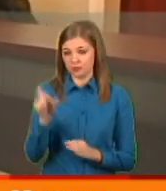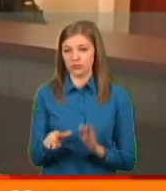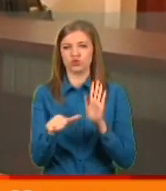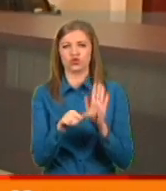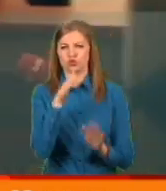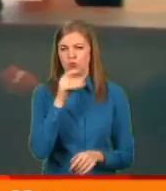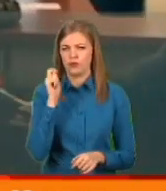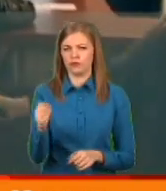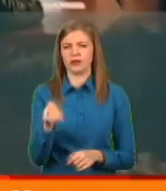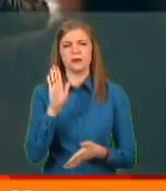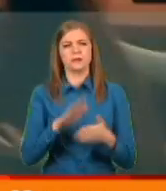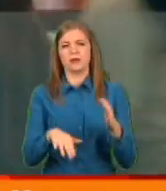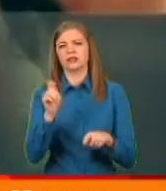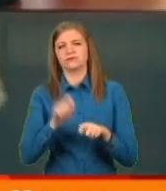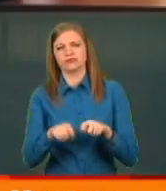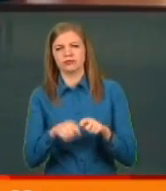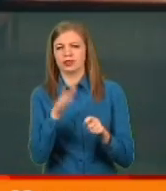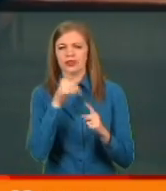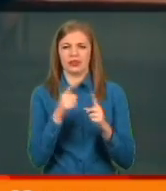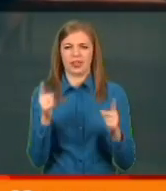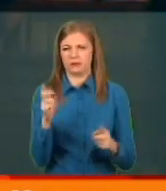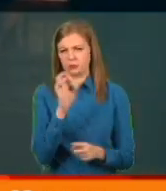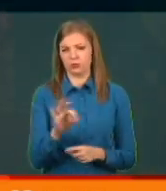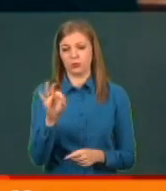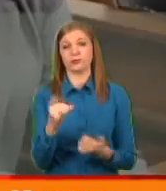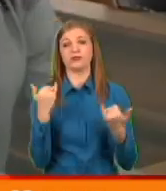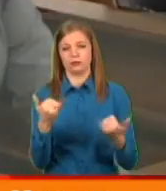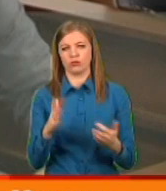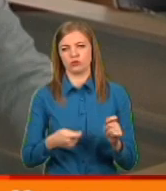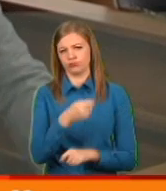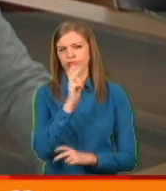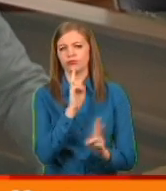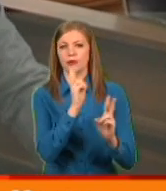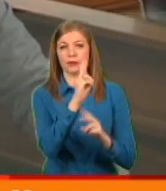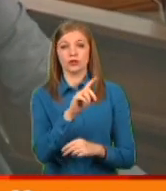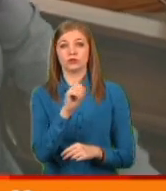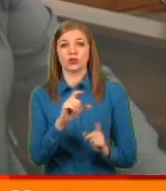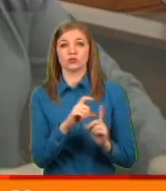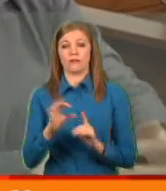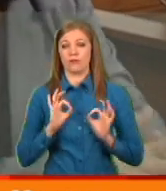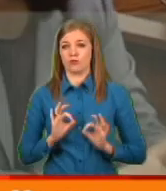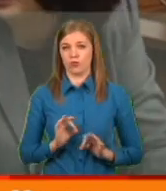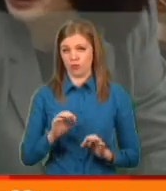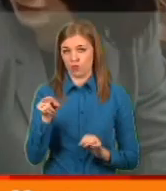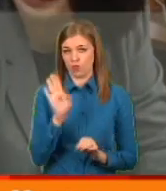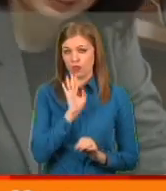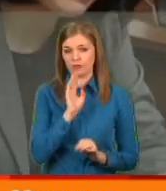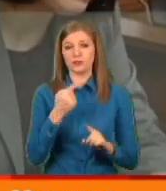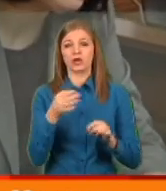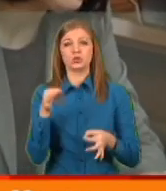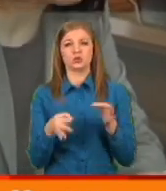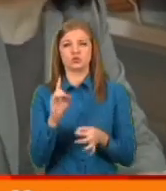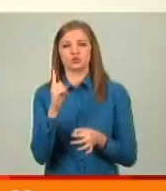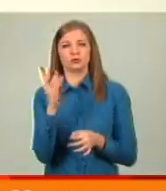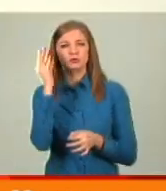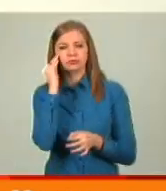6 років без усіляких випробувальних термінів. Тепер подаватиме апеляцію. За словами прокурора Людмили Гетьман, суд чомусь